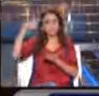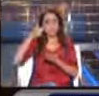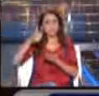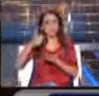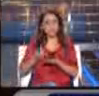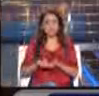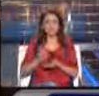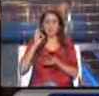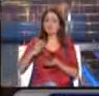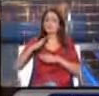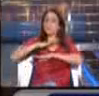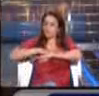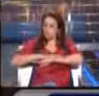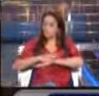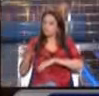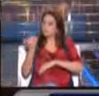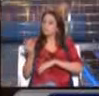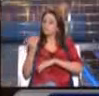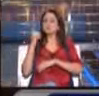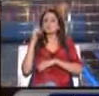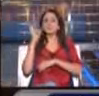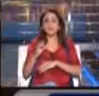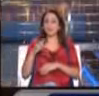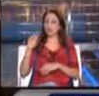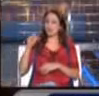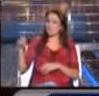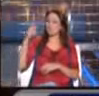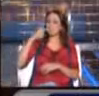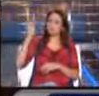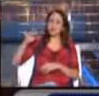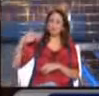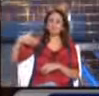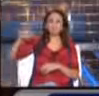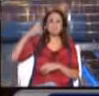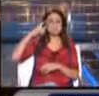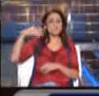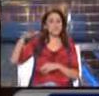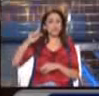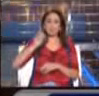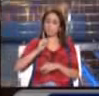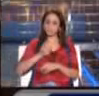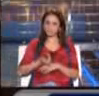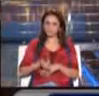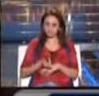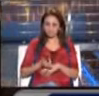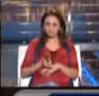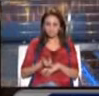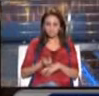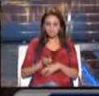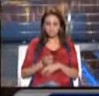حق زمايلهم مدروس. انا ما بطلع وفي ظل مشكله كبيره واجي